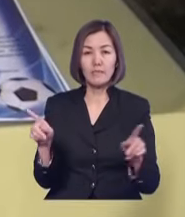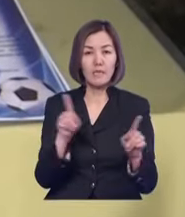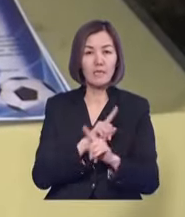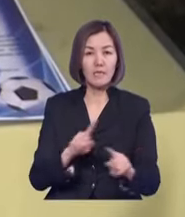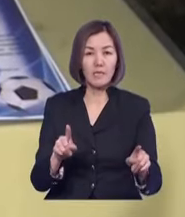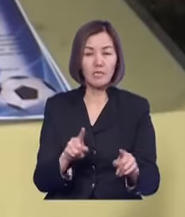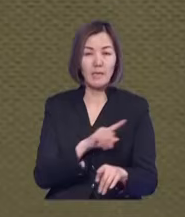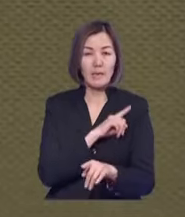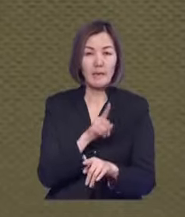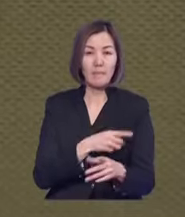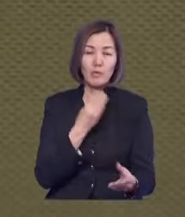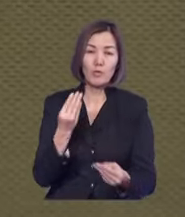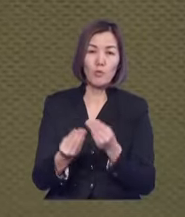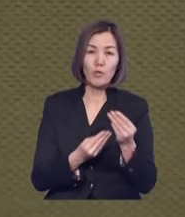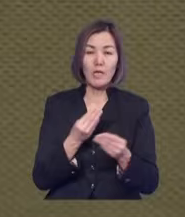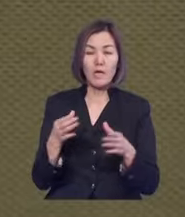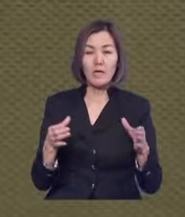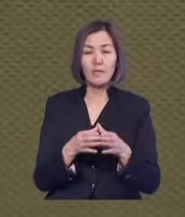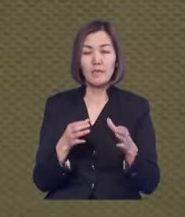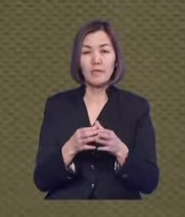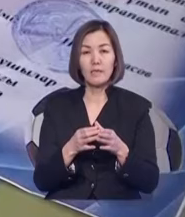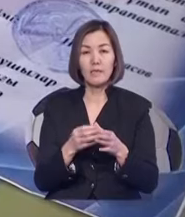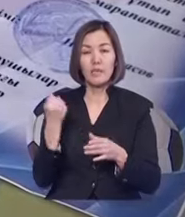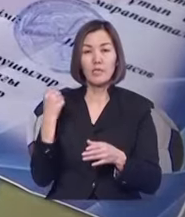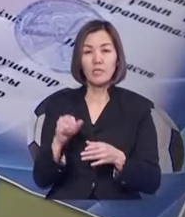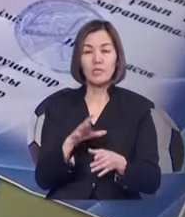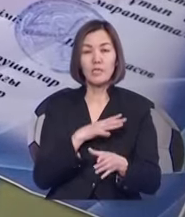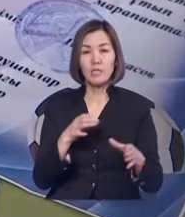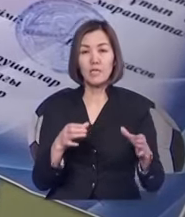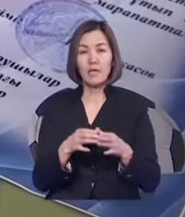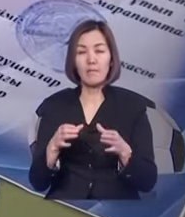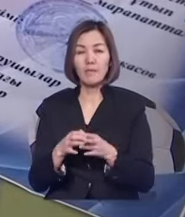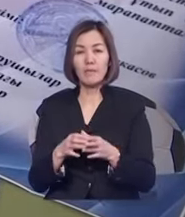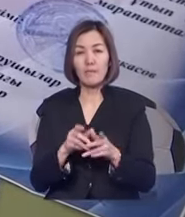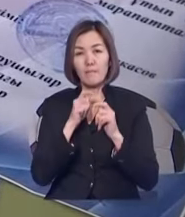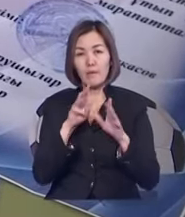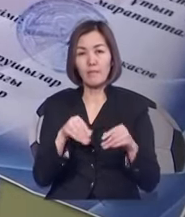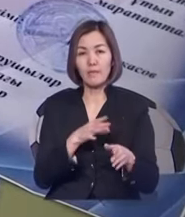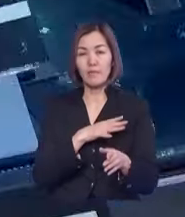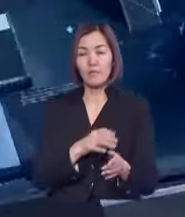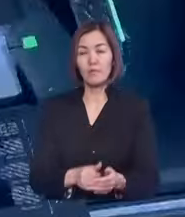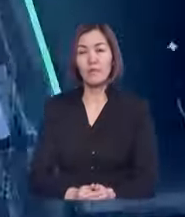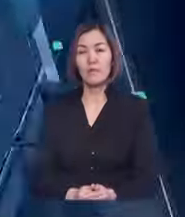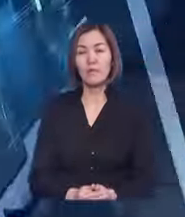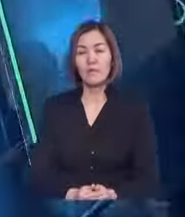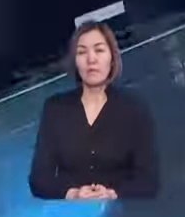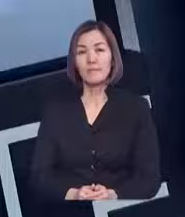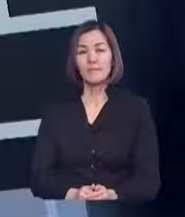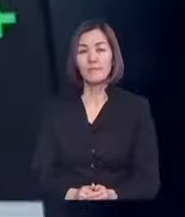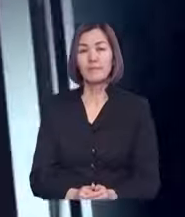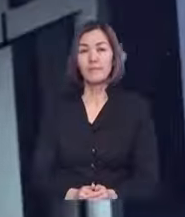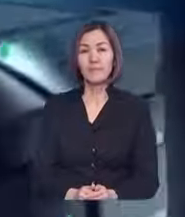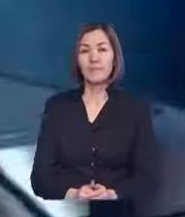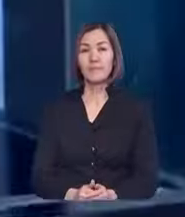мінезбен өзгеше ойын өрнегін көрсеткен ойыншылар мен жеңіске жеткен командалар арнайы марапатқа ие болды. Меруерт Қыдырбайқызы,